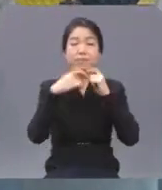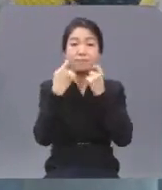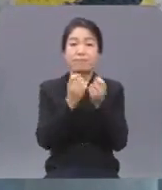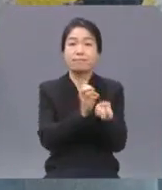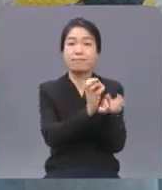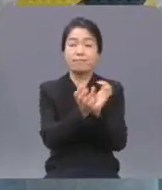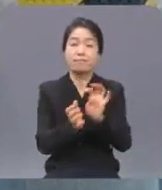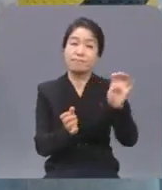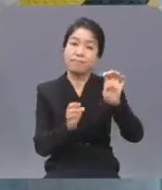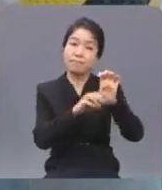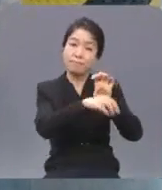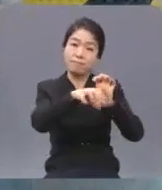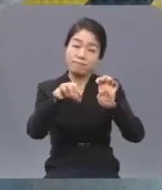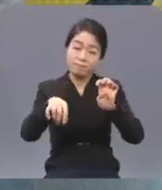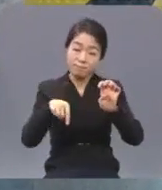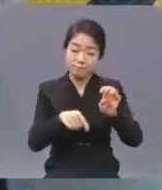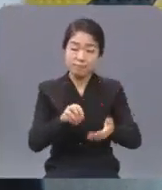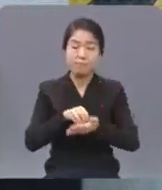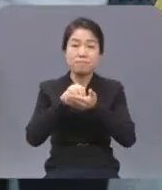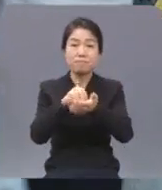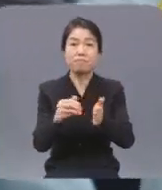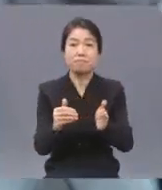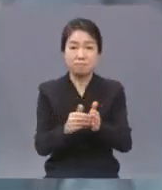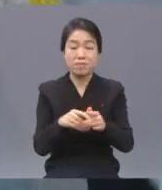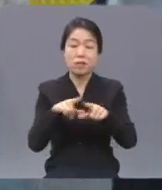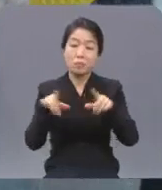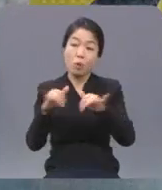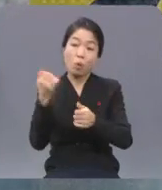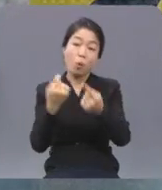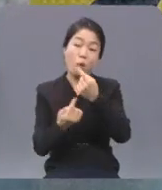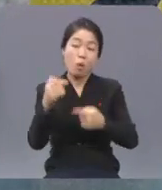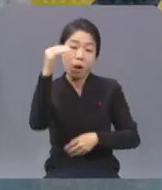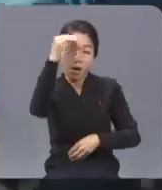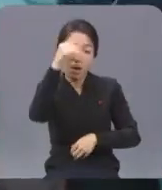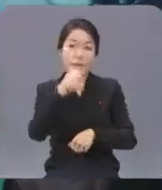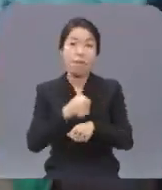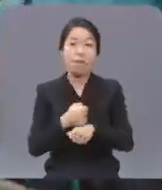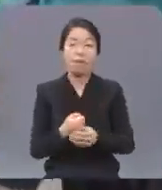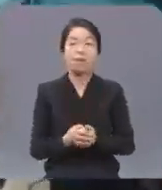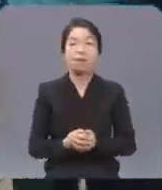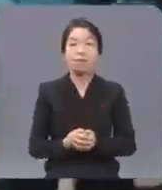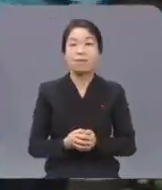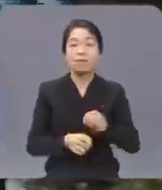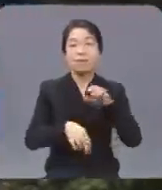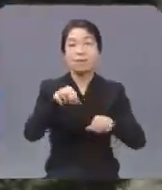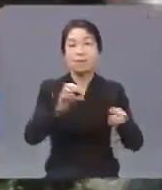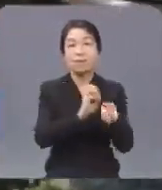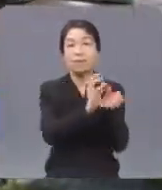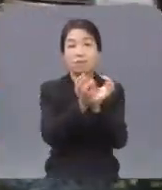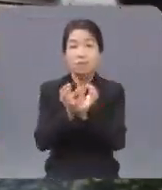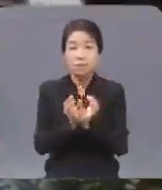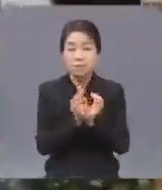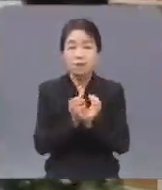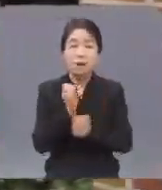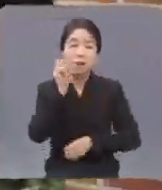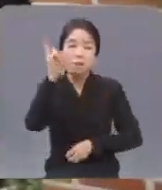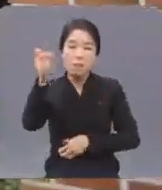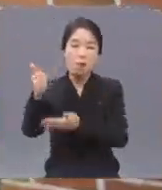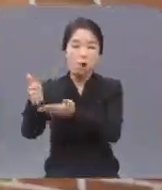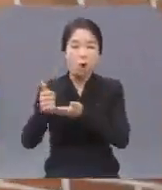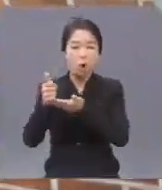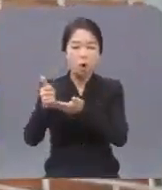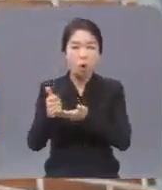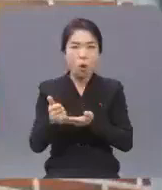정원 40여 곳이 개방 정원으로 등록해 일반에 공개되고 있습니다. 마을 정원이 멀리서 찾아온